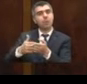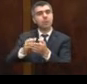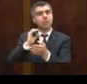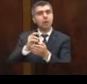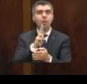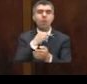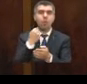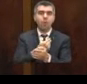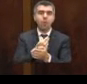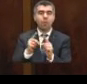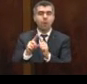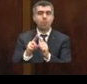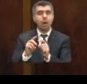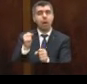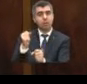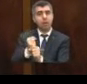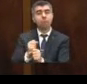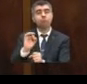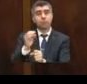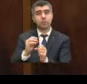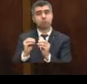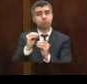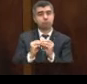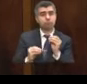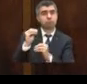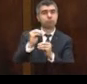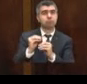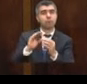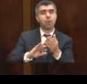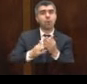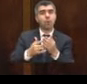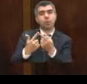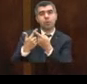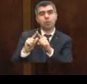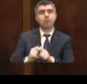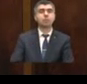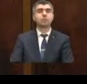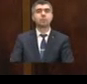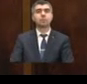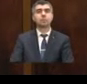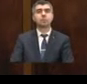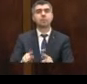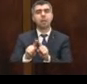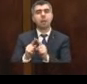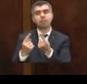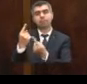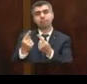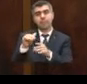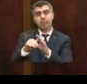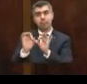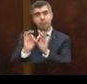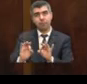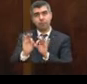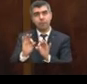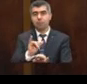ذات الكفاءات العالية التي يتوقون إلى إقامتها على أنقاض الاختيار الديمقراطي.